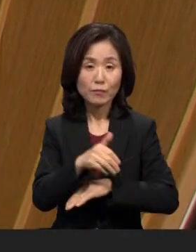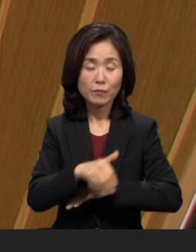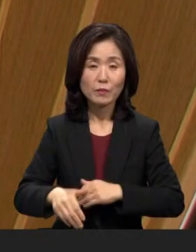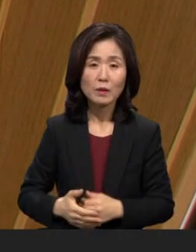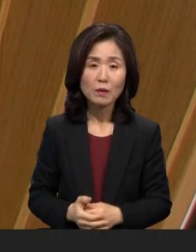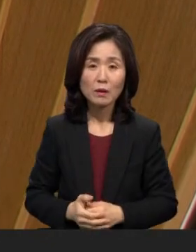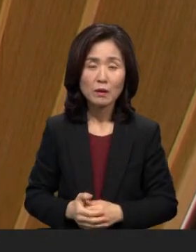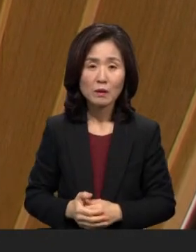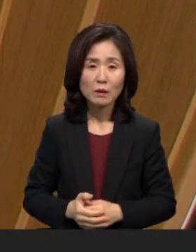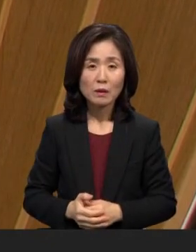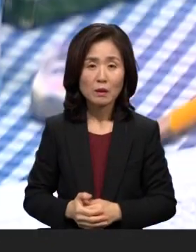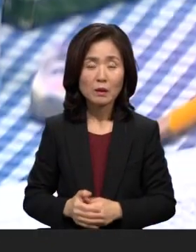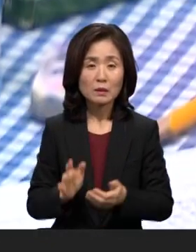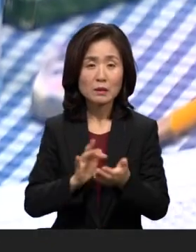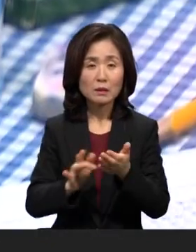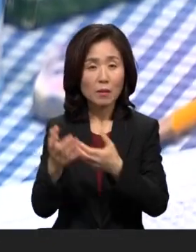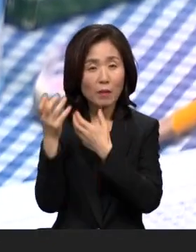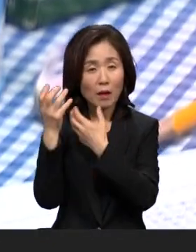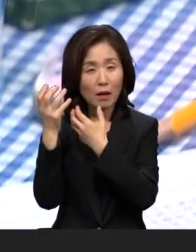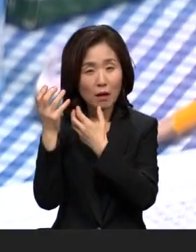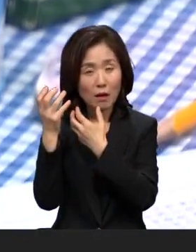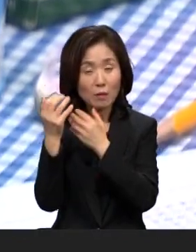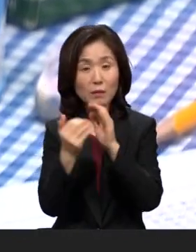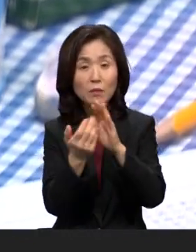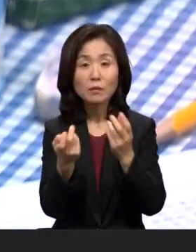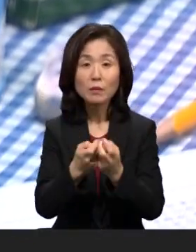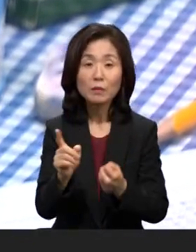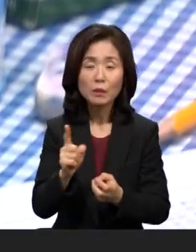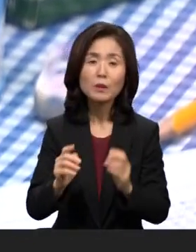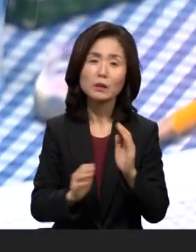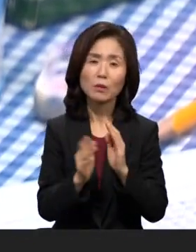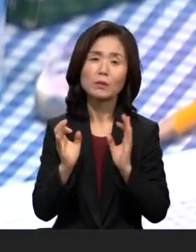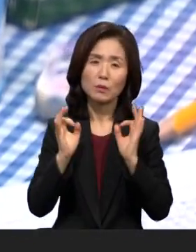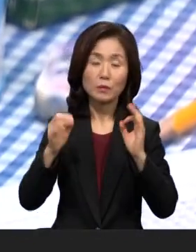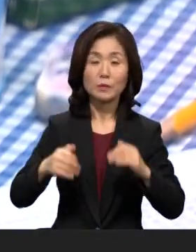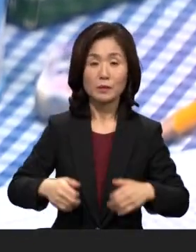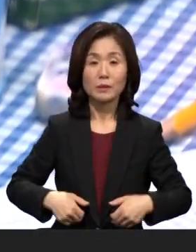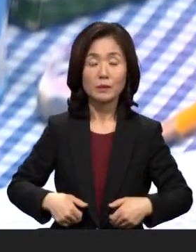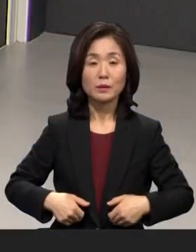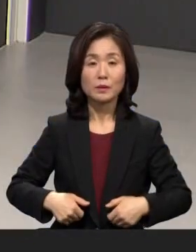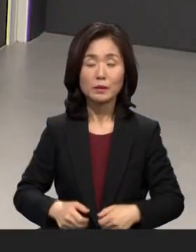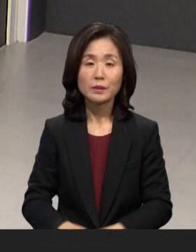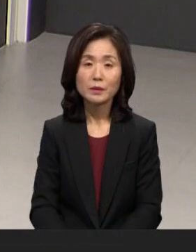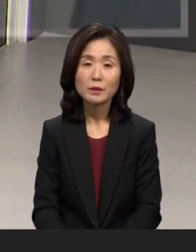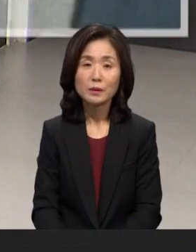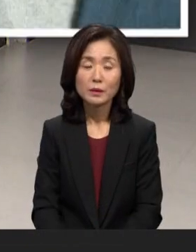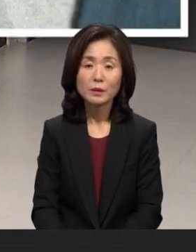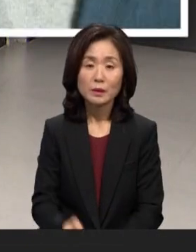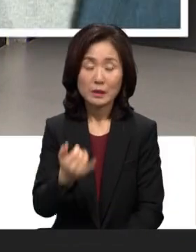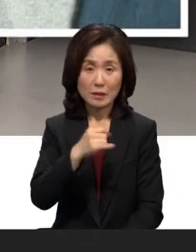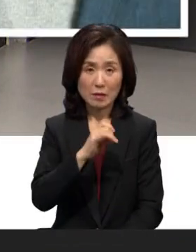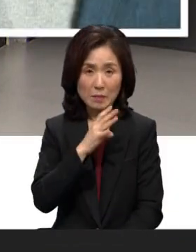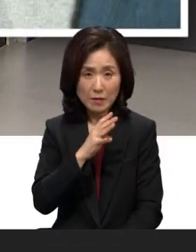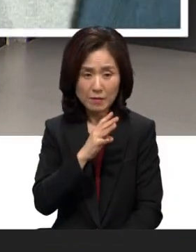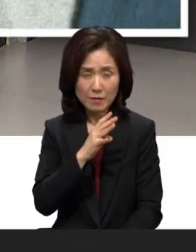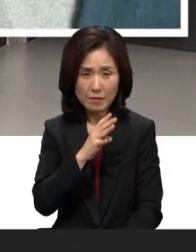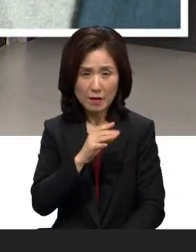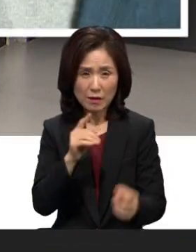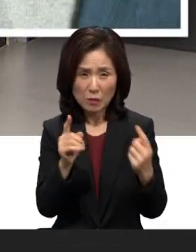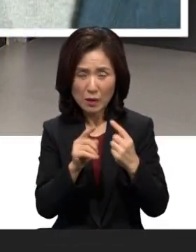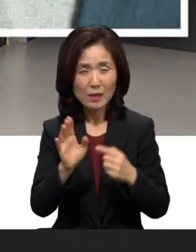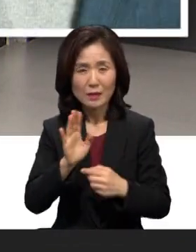이렇게 극단적인 디지털 중독을 막으려면 가정에서도 노력할 필요가 있습니다 자녀 많이 하는 것이 아니고